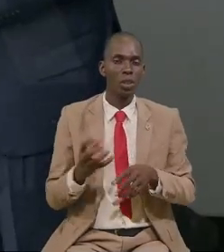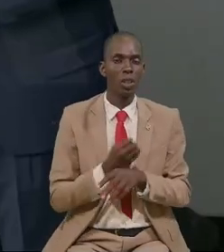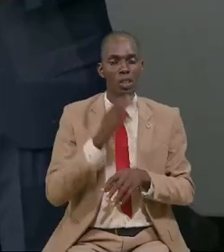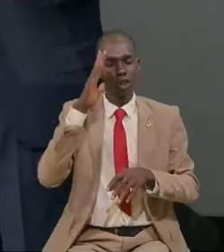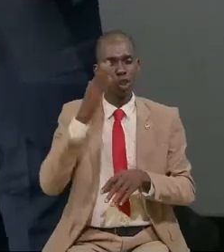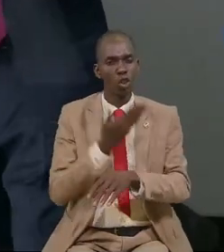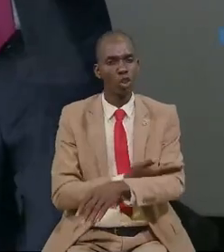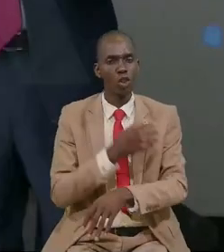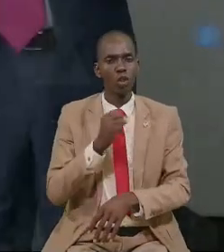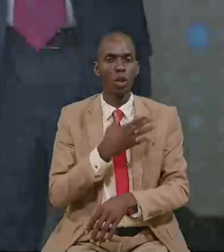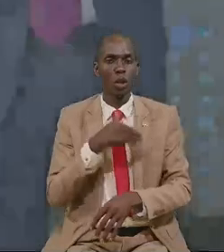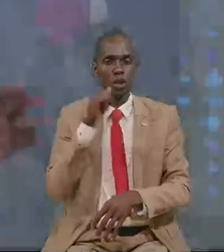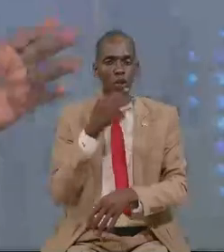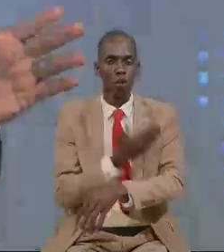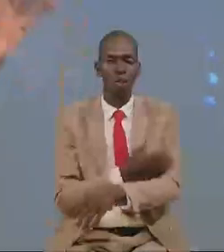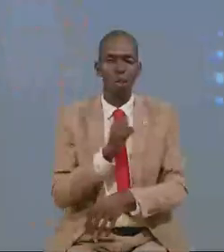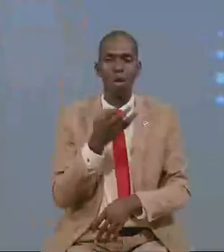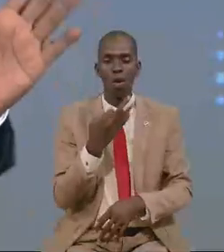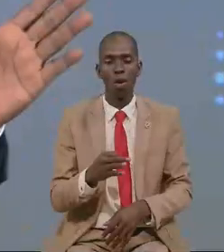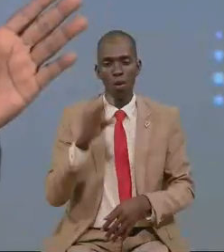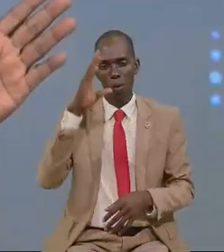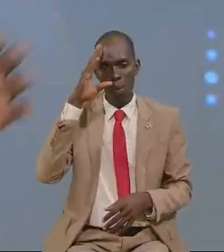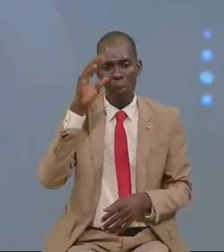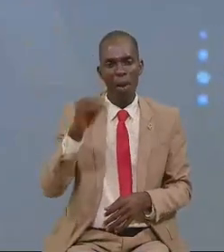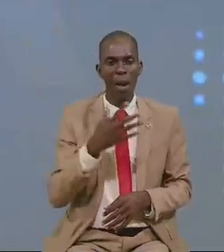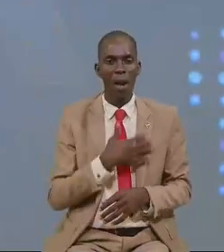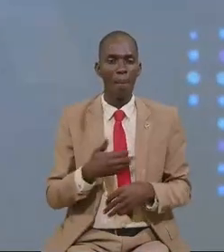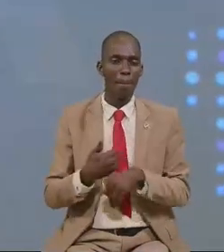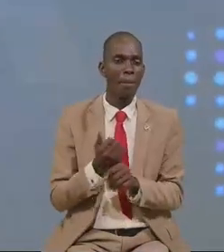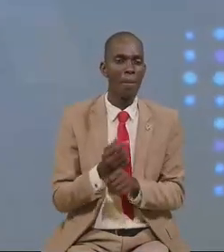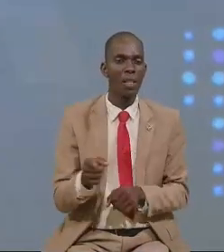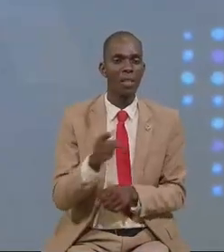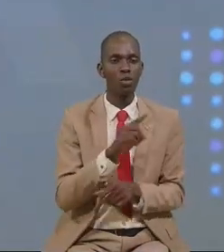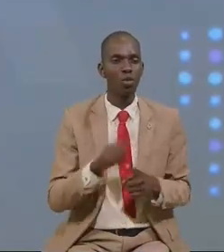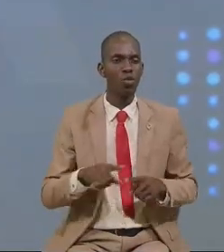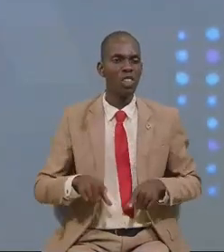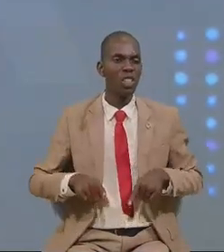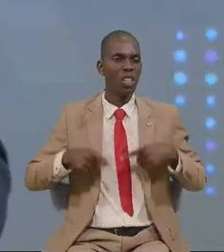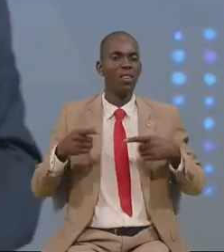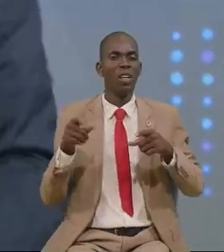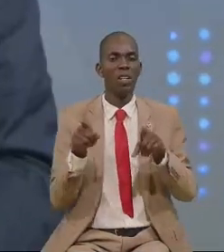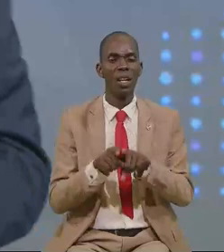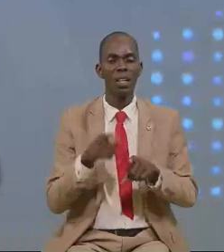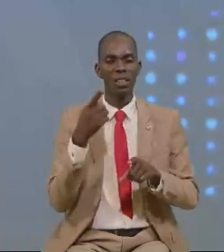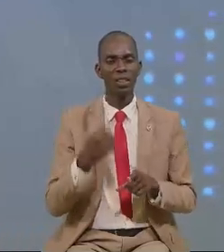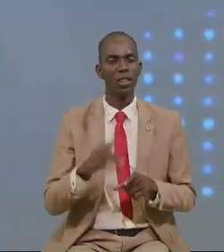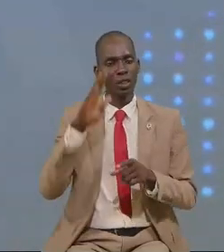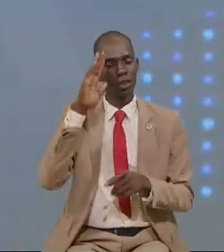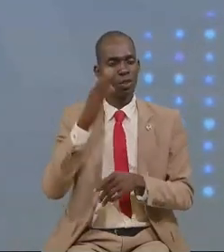les filles des hommes et les amener à vivre comme le Fils